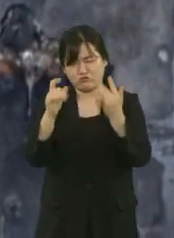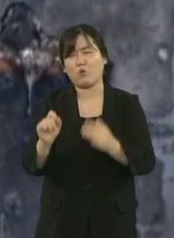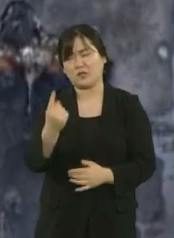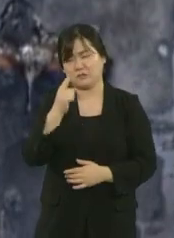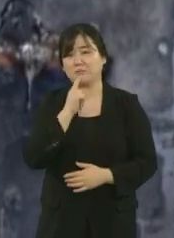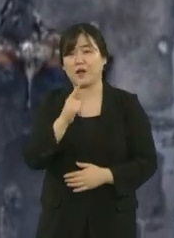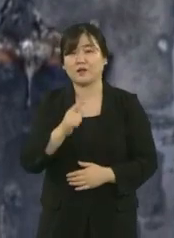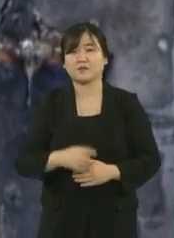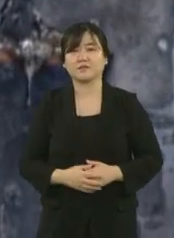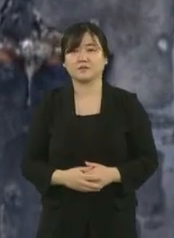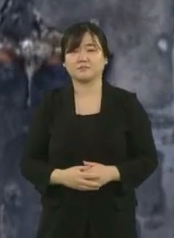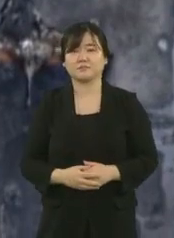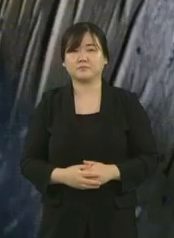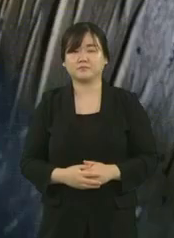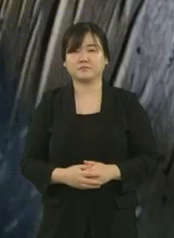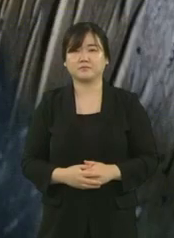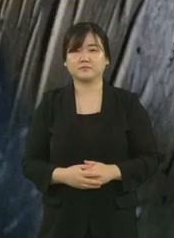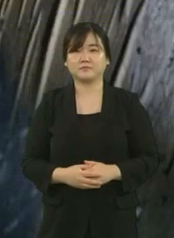진술했습니다